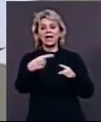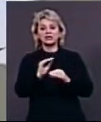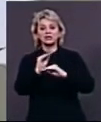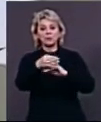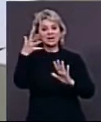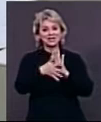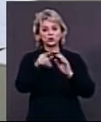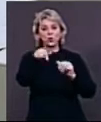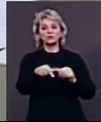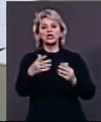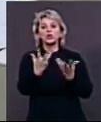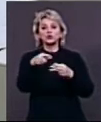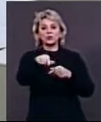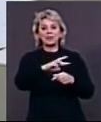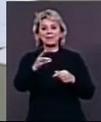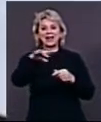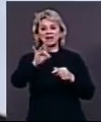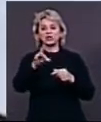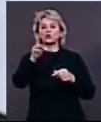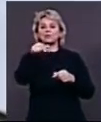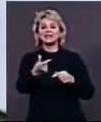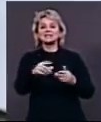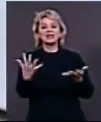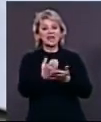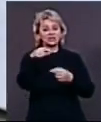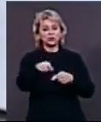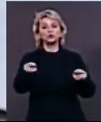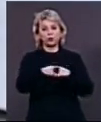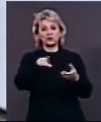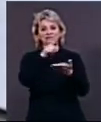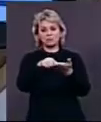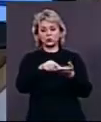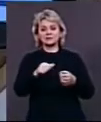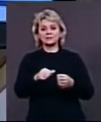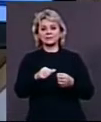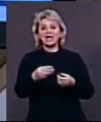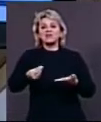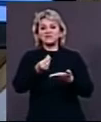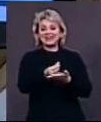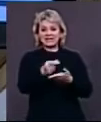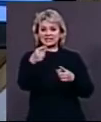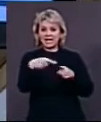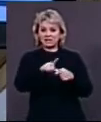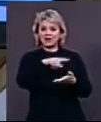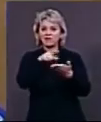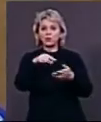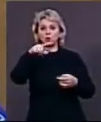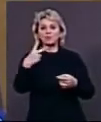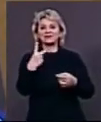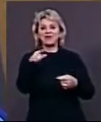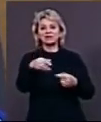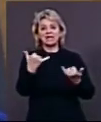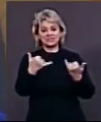дополнительные расходы. Счет идет на миллиарды рублей. Где их найти, тоже вопрос. Финансирование – это вопрос номер два. Мы